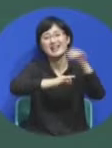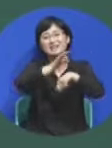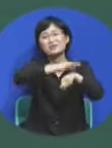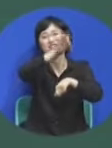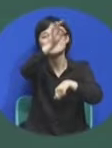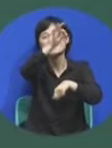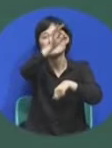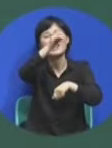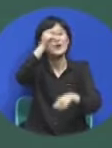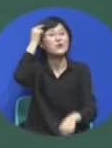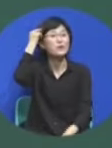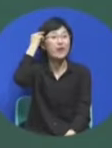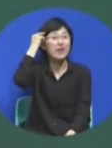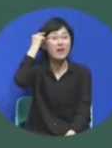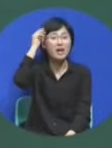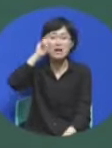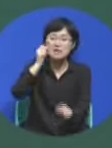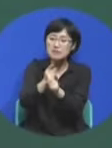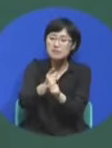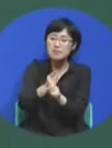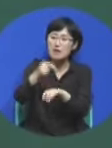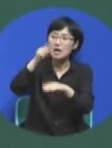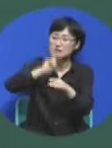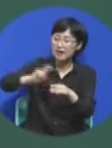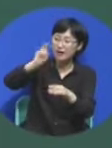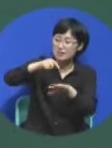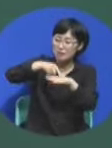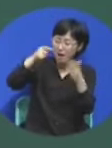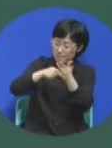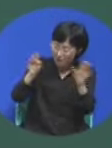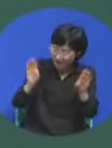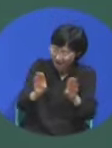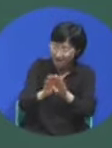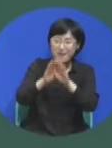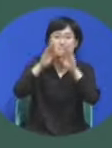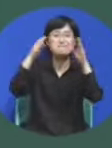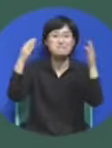最容易带领赞美的时间就是上午10点和晚上7点。 벌써 성도들이요 찬송을 통해서 마음문이 확 열렸어요.